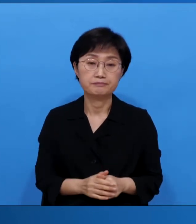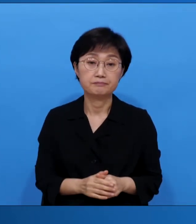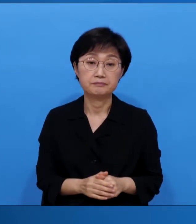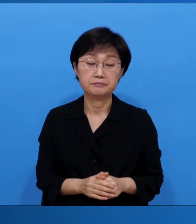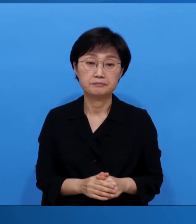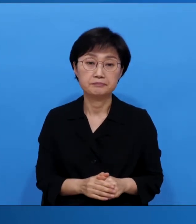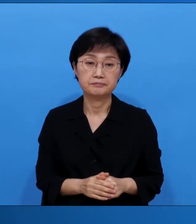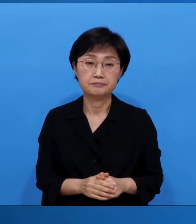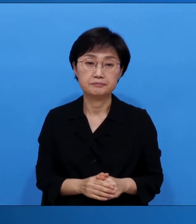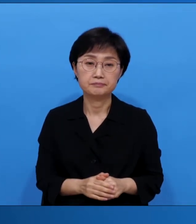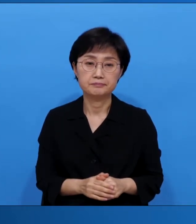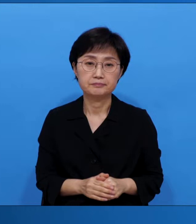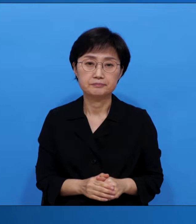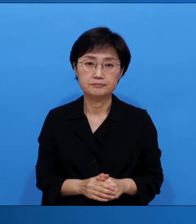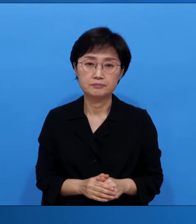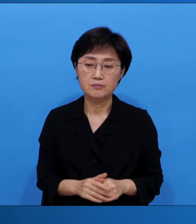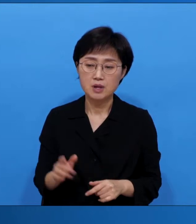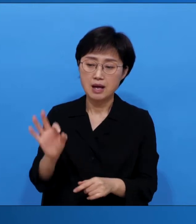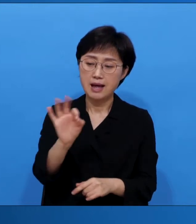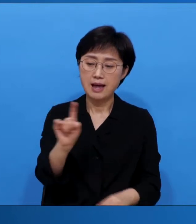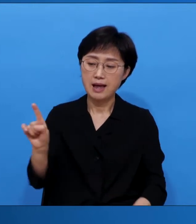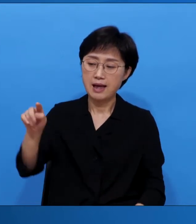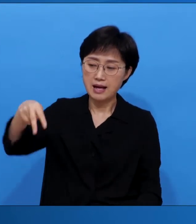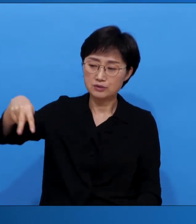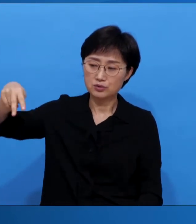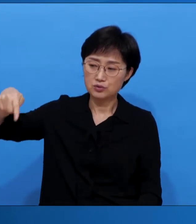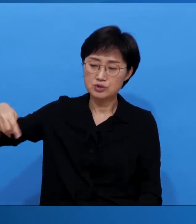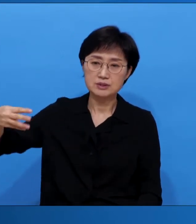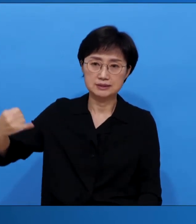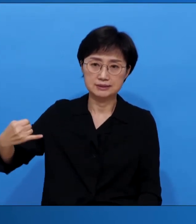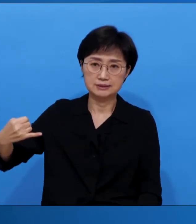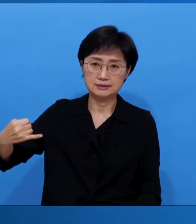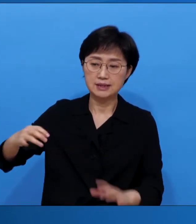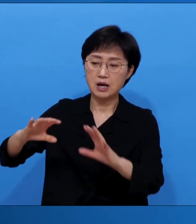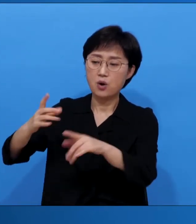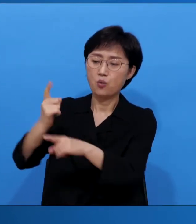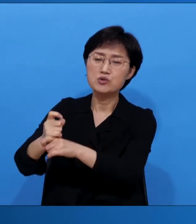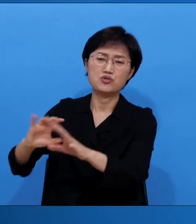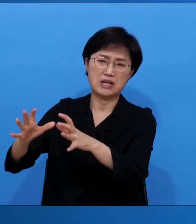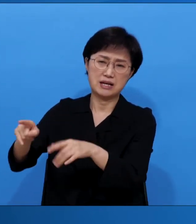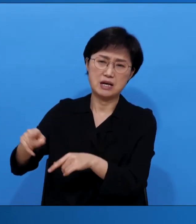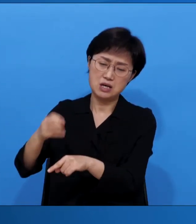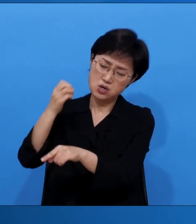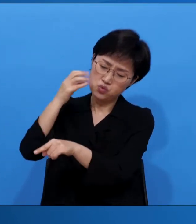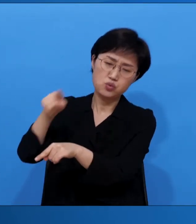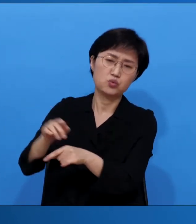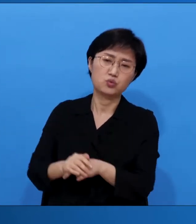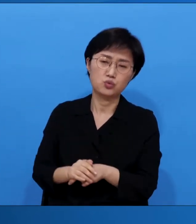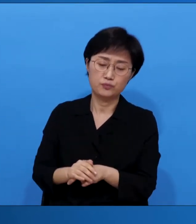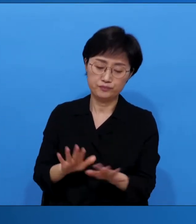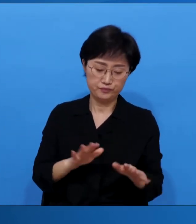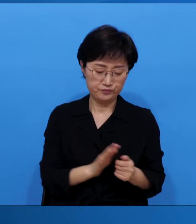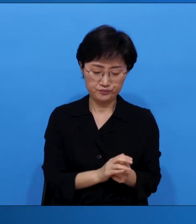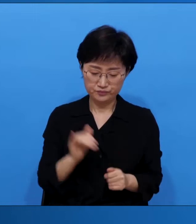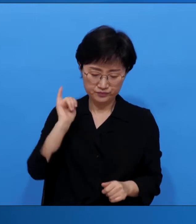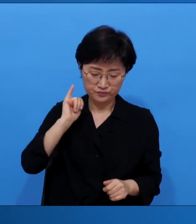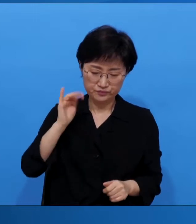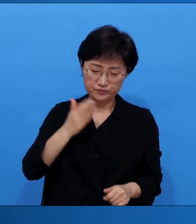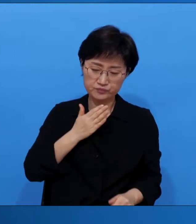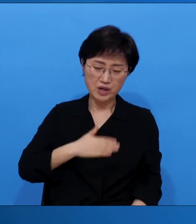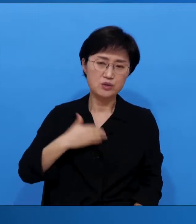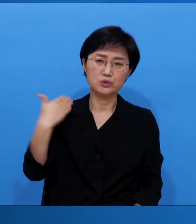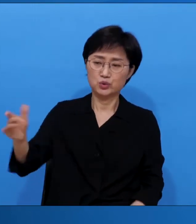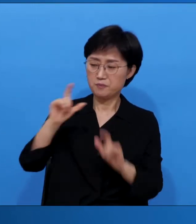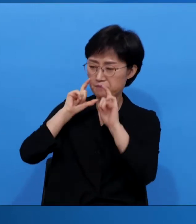do? 아수르에 연락했습니다. He contacted Assyria. 그 아수르 이상한 나라거든요. 거기 연락했어요. Assyria was a very strange nation, but